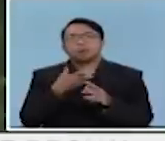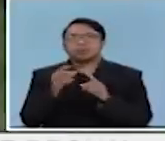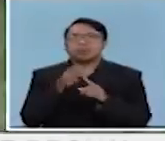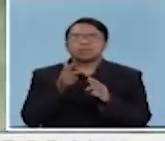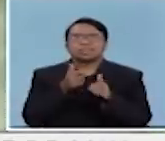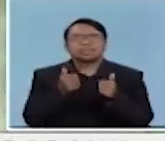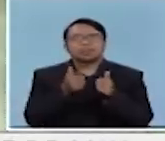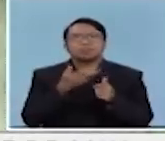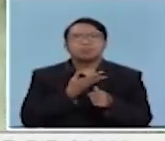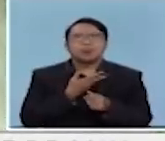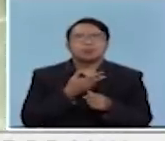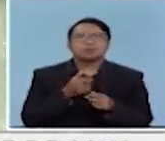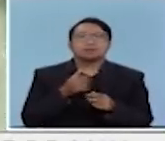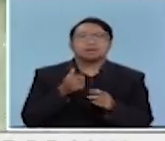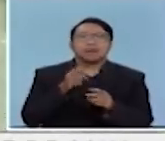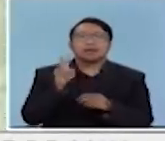dulu oleh